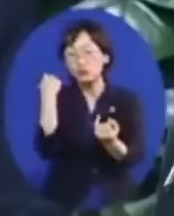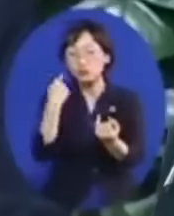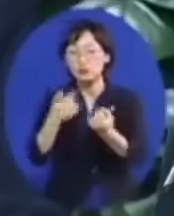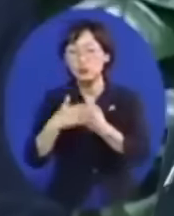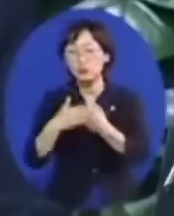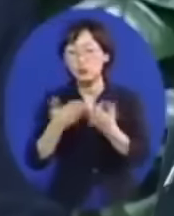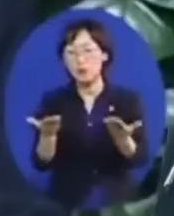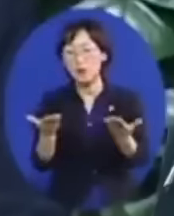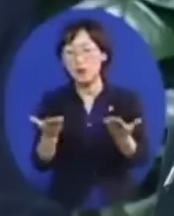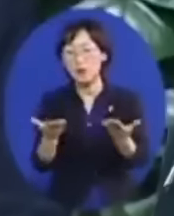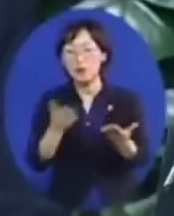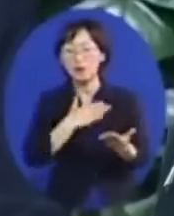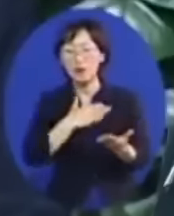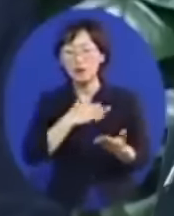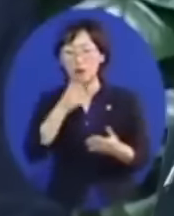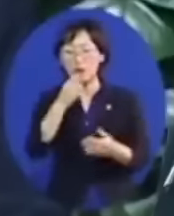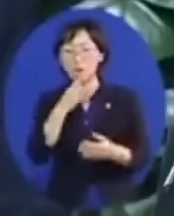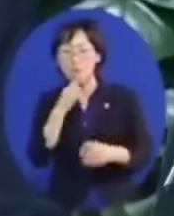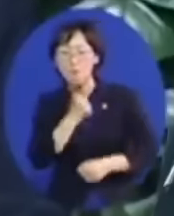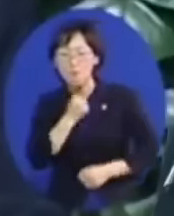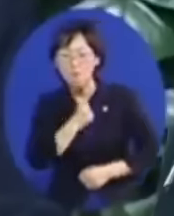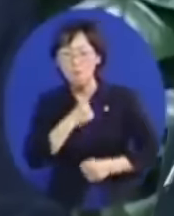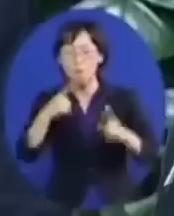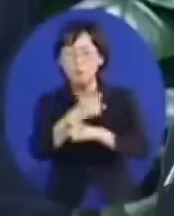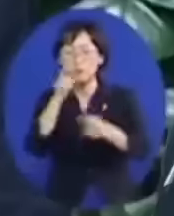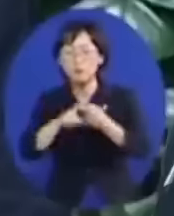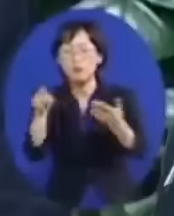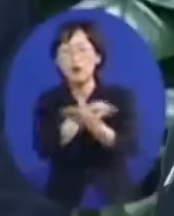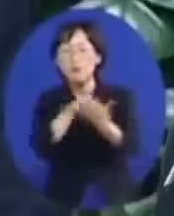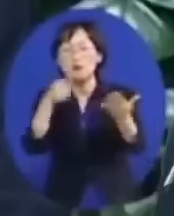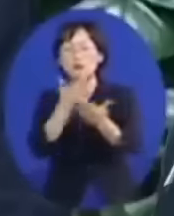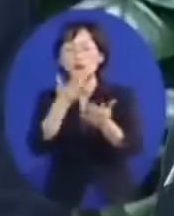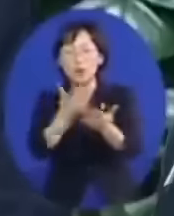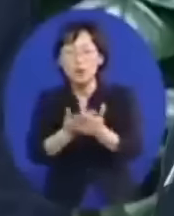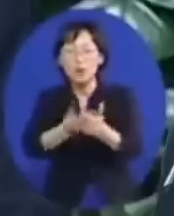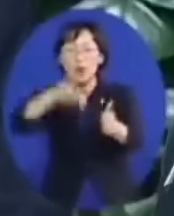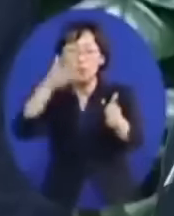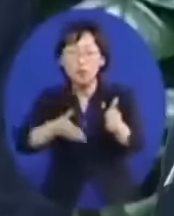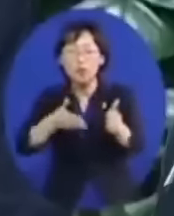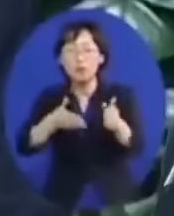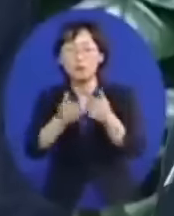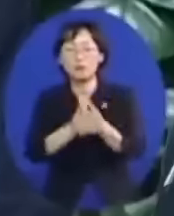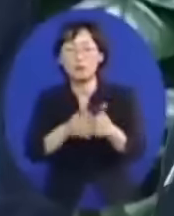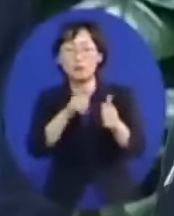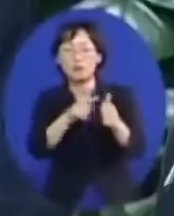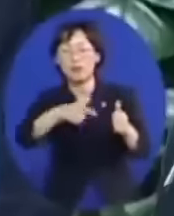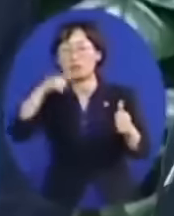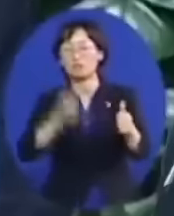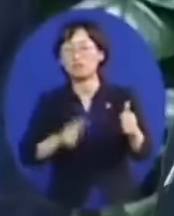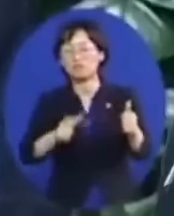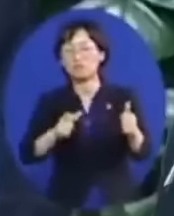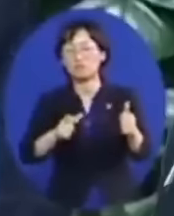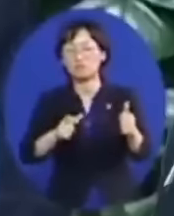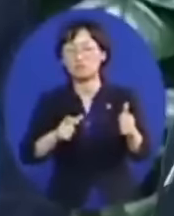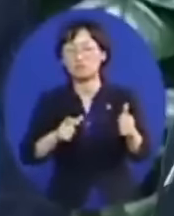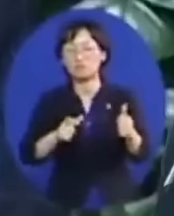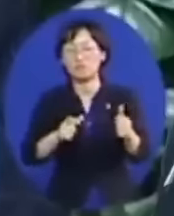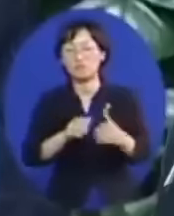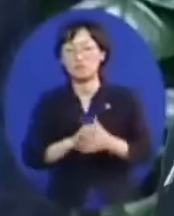과부와 가서 내 원한에 대한 원수의 원한을 갚아달라고 하니 그가 까딱할 리가 없는 것입니다.